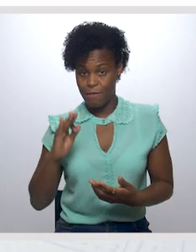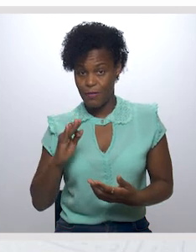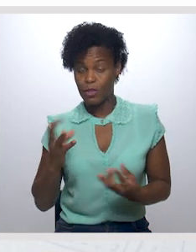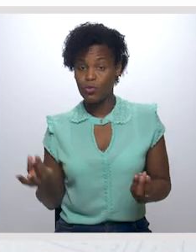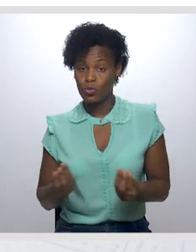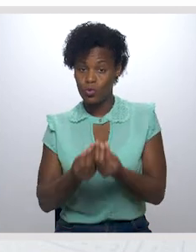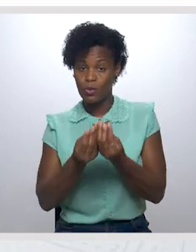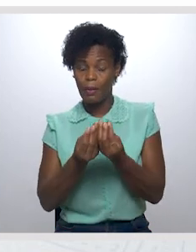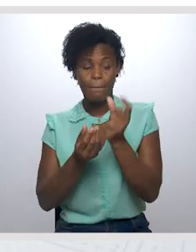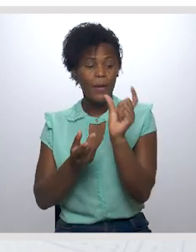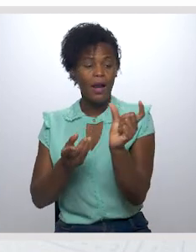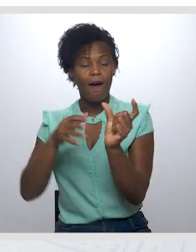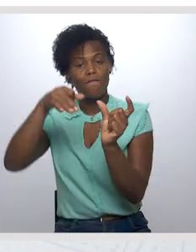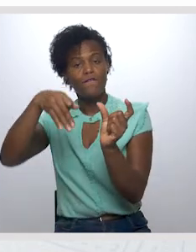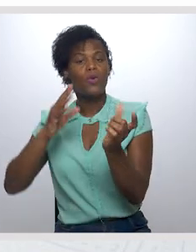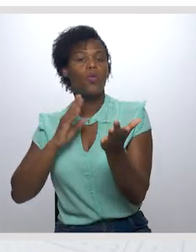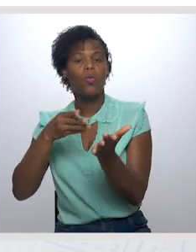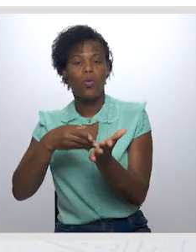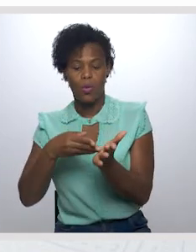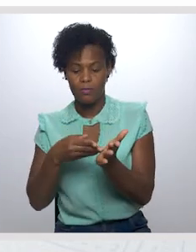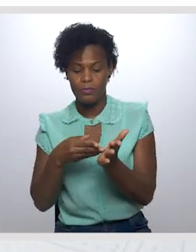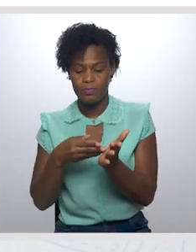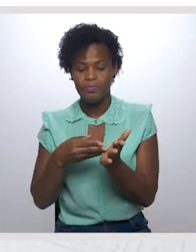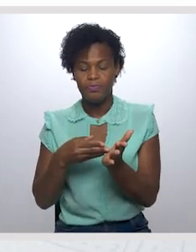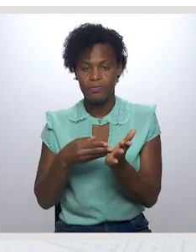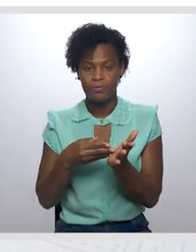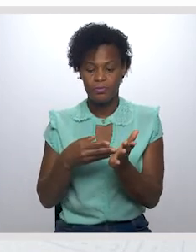les terminaisons. Quelles terminaisons?